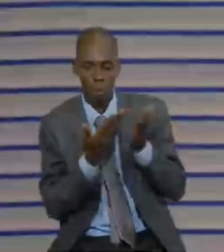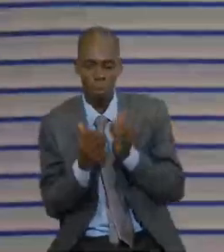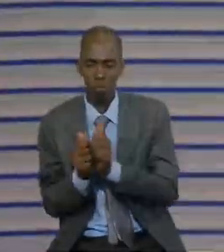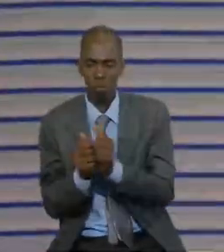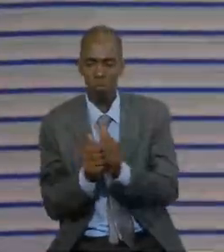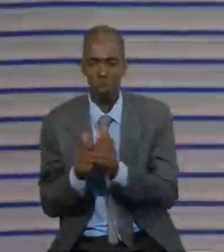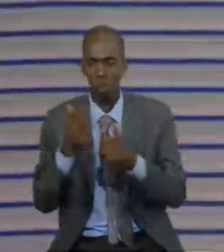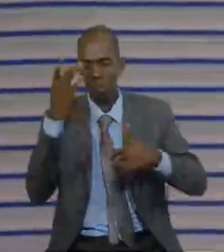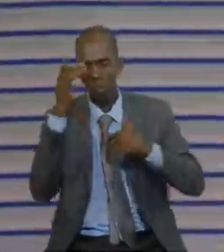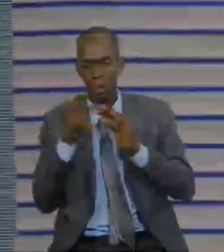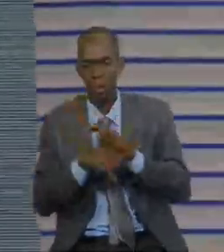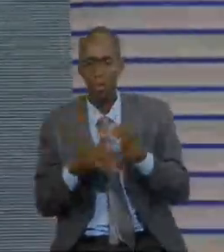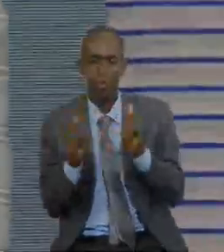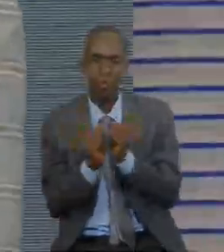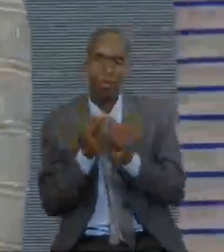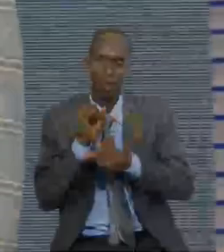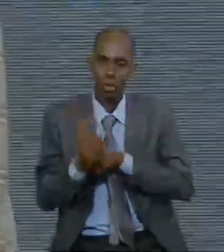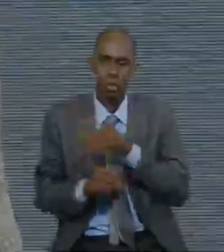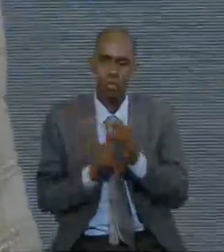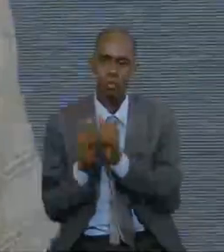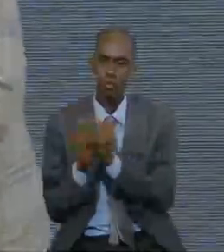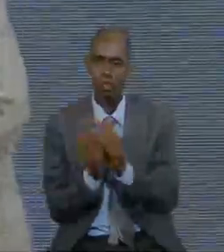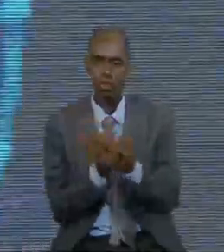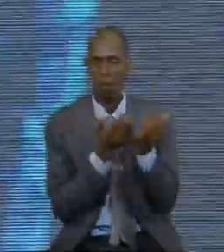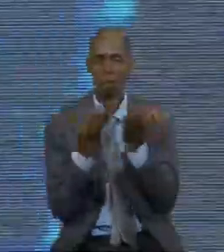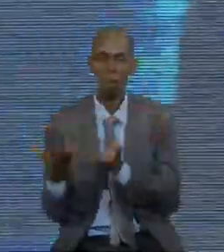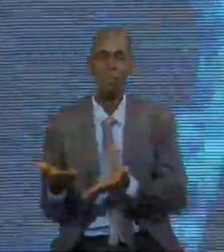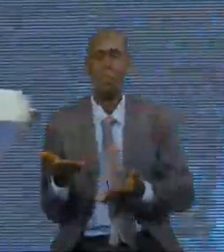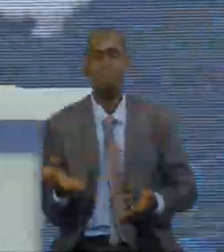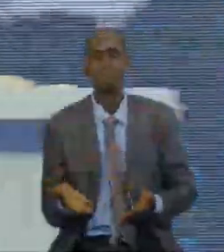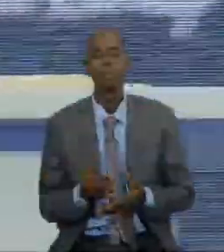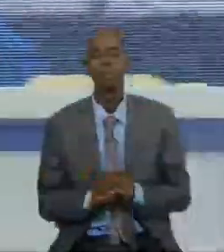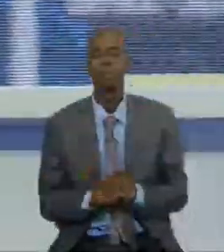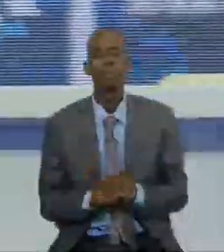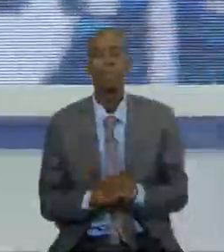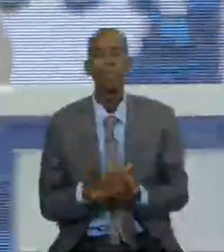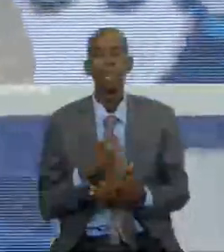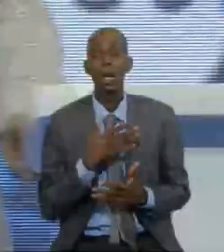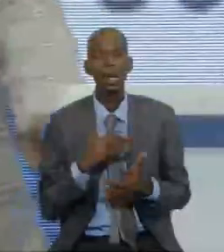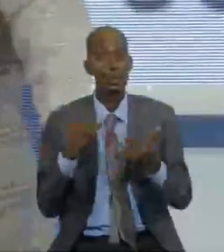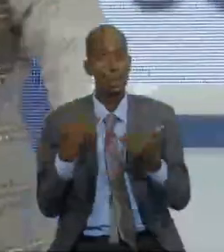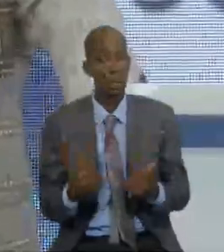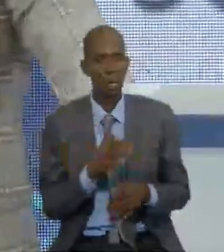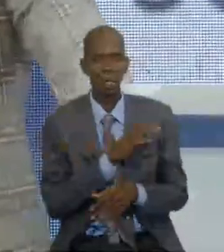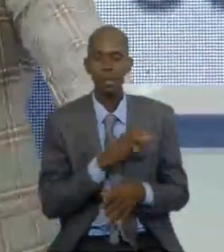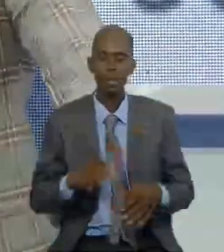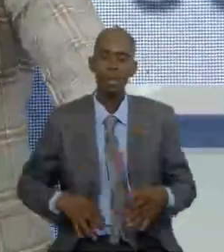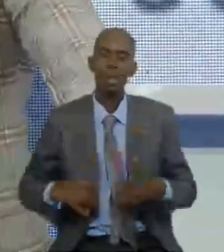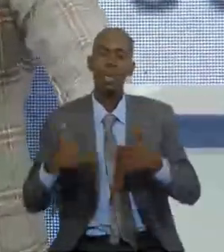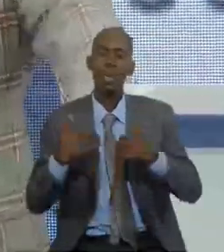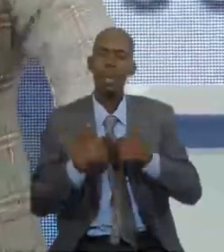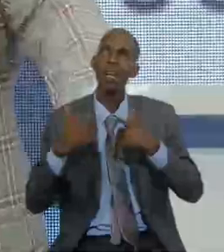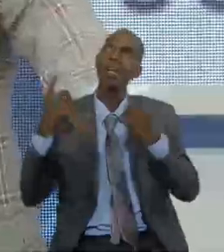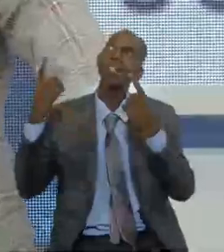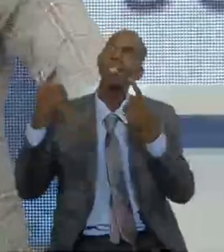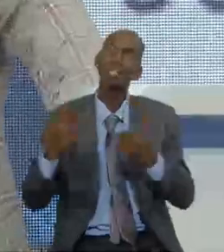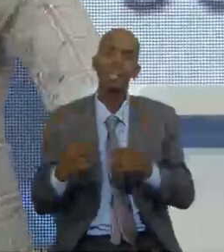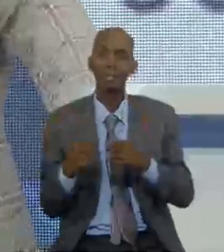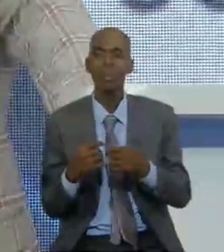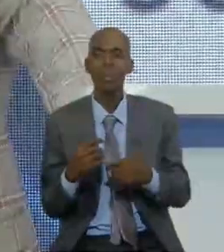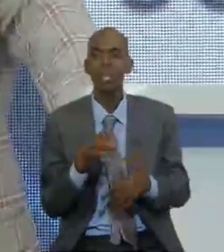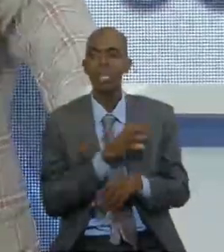c'est le péché c'est le péché qui est venu et à introduit l'âme souffrance et la maladie Christ est venue maintenant